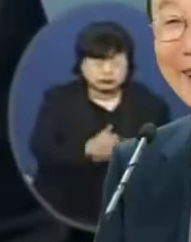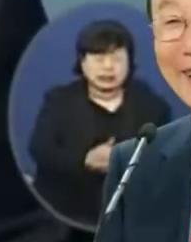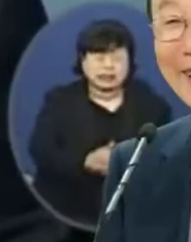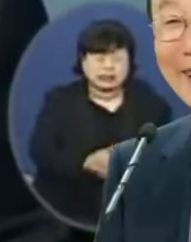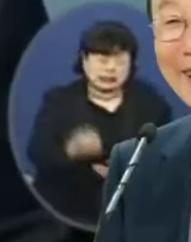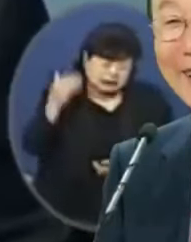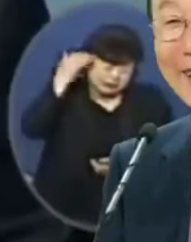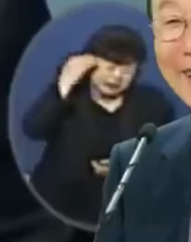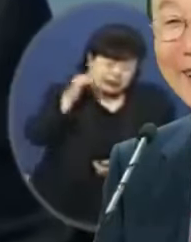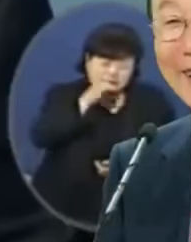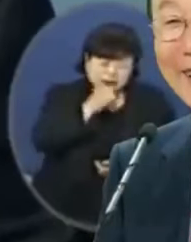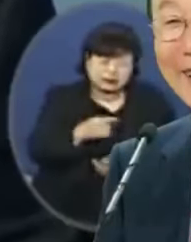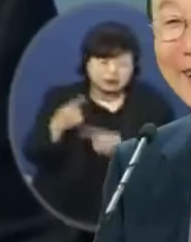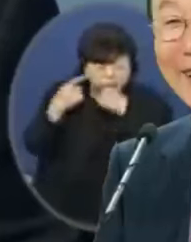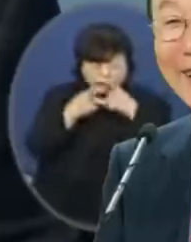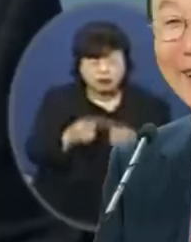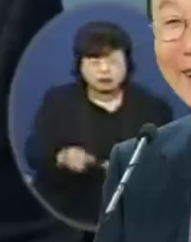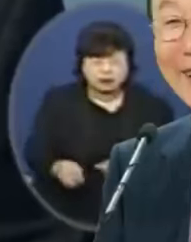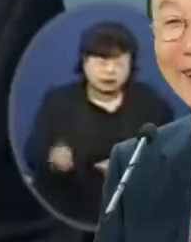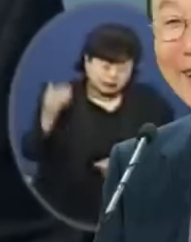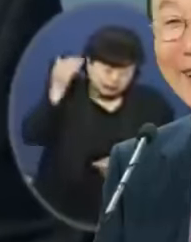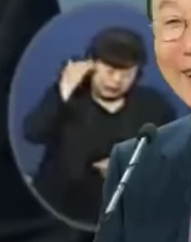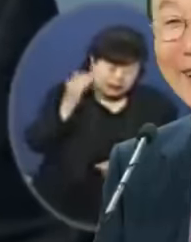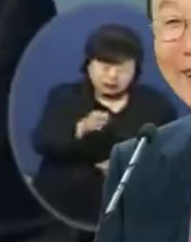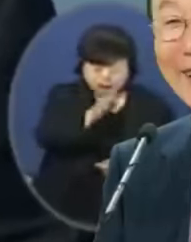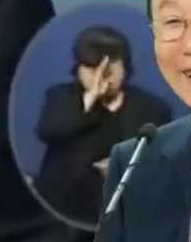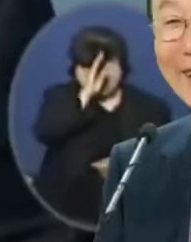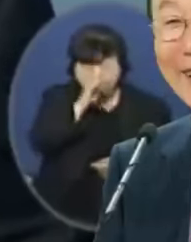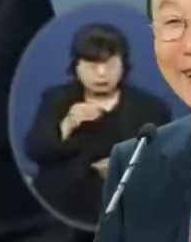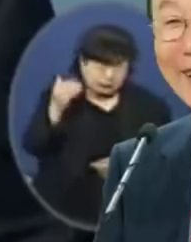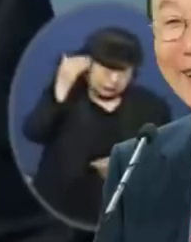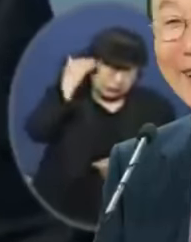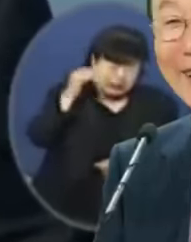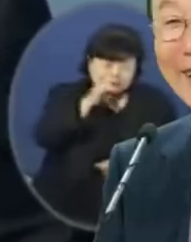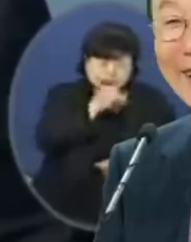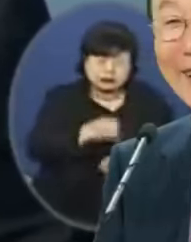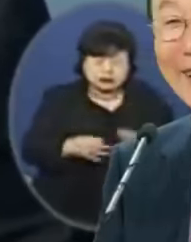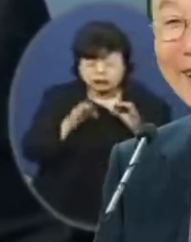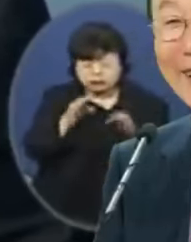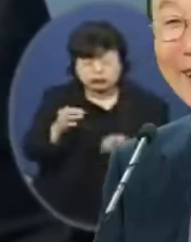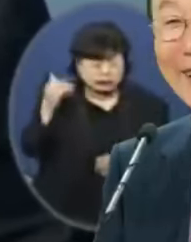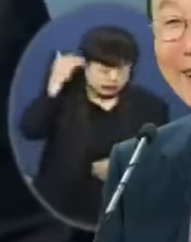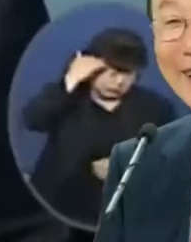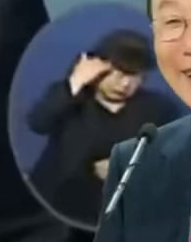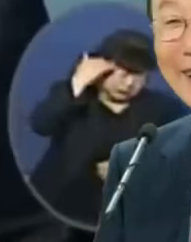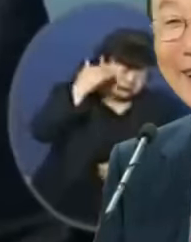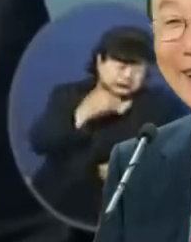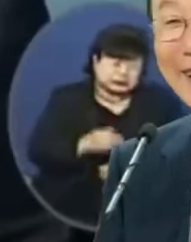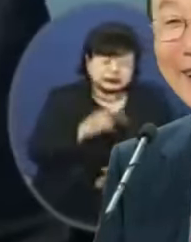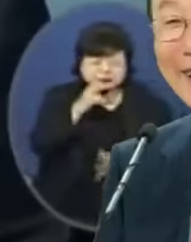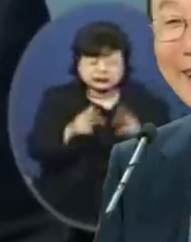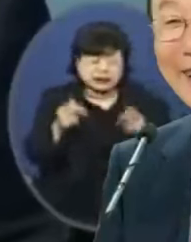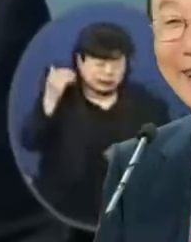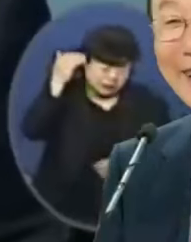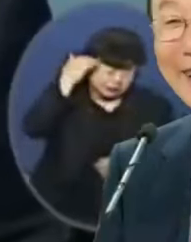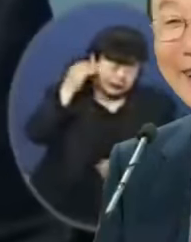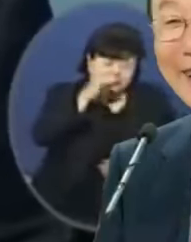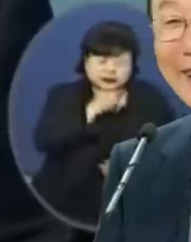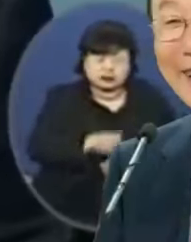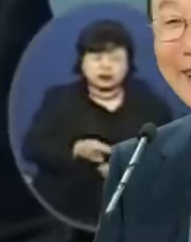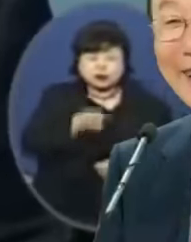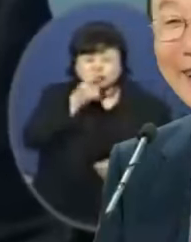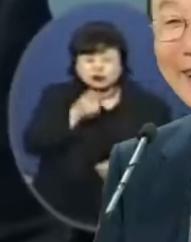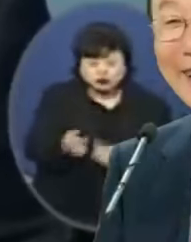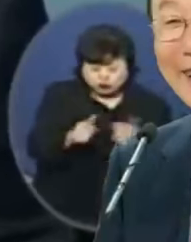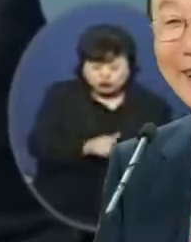요단강이, 허물의 요단강이, 병의 요단강물이, 경제적인 어려움과 사업의 고통의 요단강물이, 죽음의